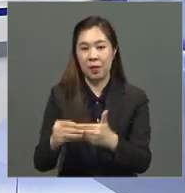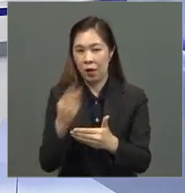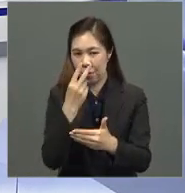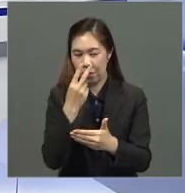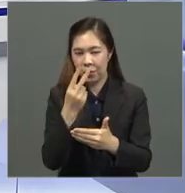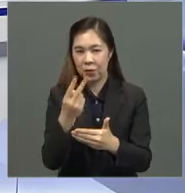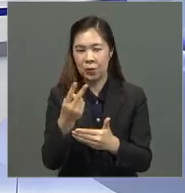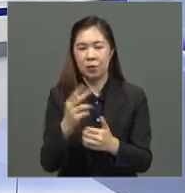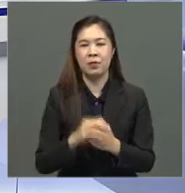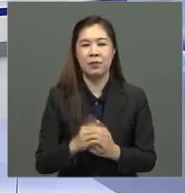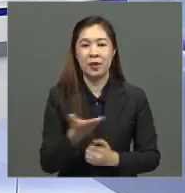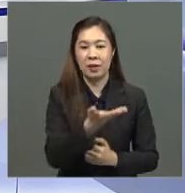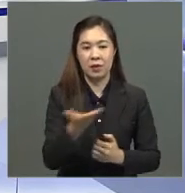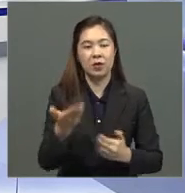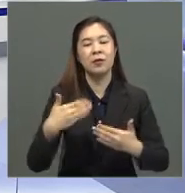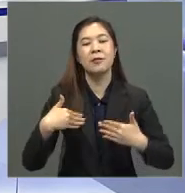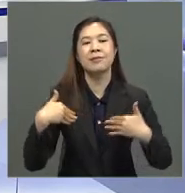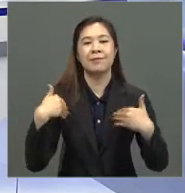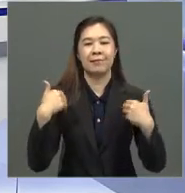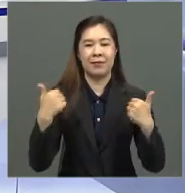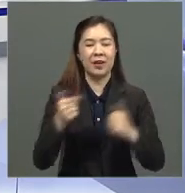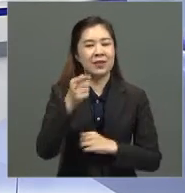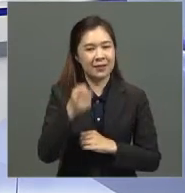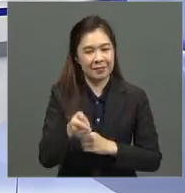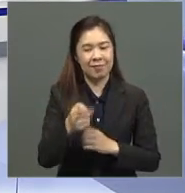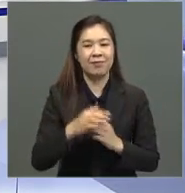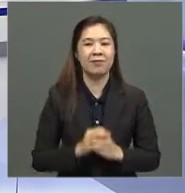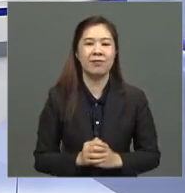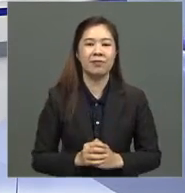ไขข้อข้องใจให้สบายใจให้ได้ทราบข้อเท็จจริงกันอีกครั้งหนึ่งนะคะกับทาง